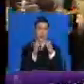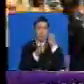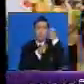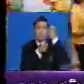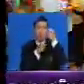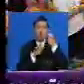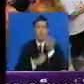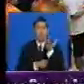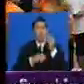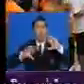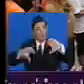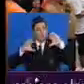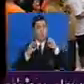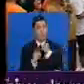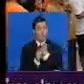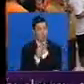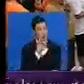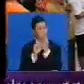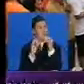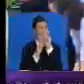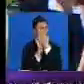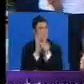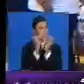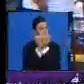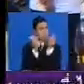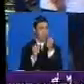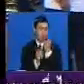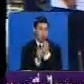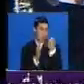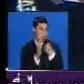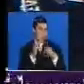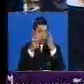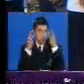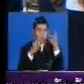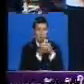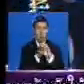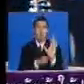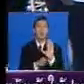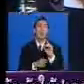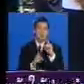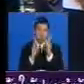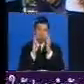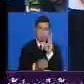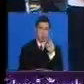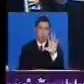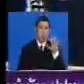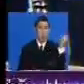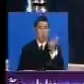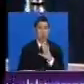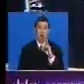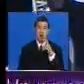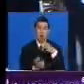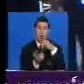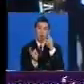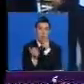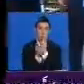องรัฐบาลเป็นการใช้สิทธิตามรัฐธรรมนูญไม่เป็นการก่อการร้ายซึ่งผู้ต้องหาทั้ง35คนไม่มารับทราบข้อหากับพนัก